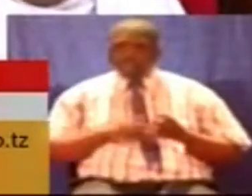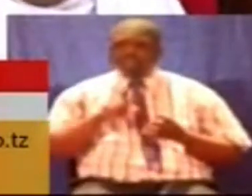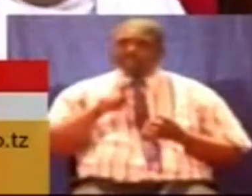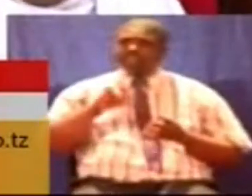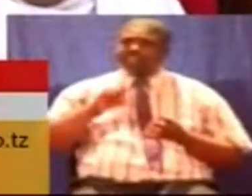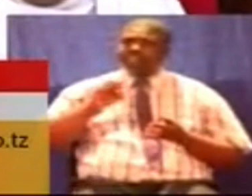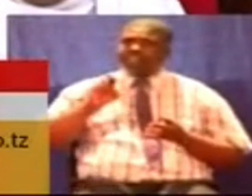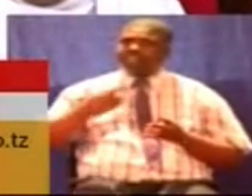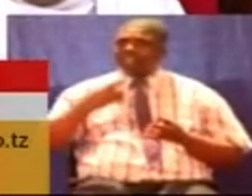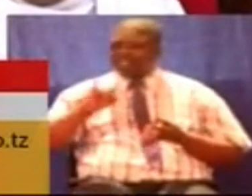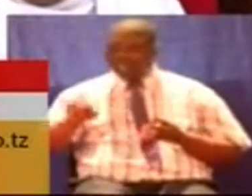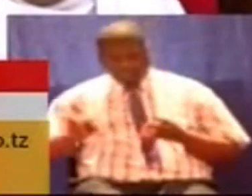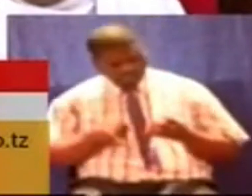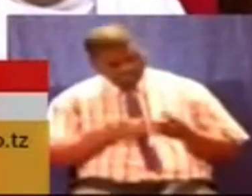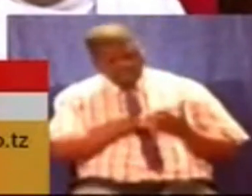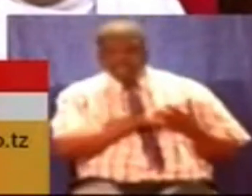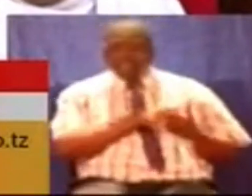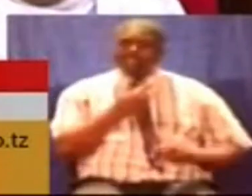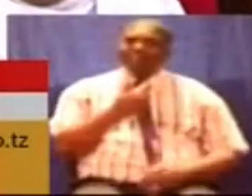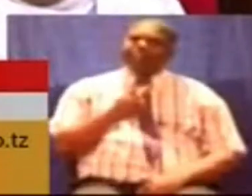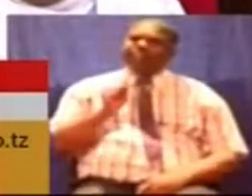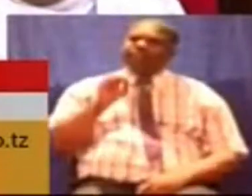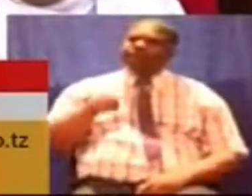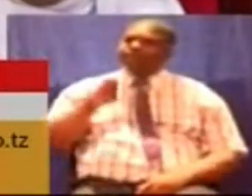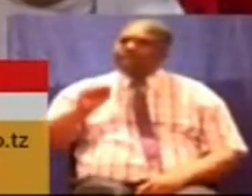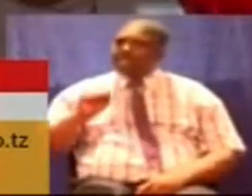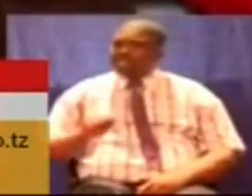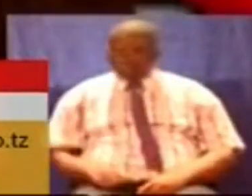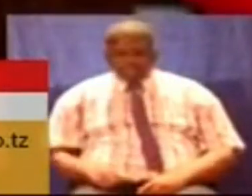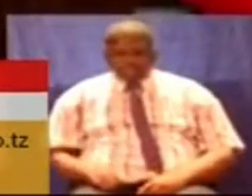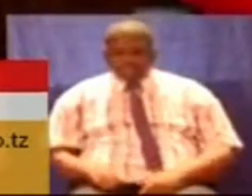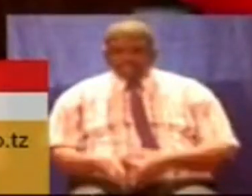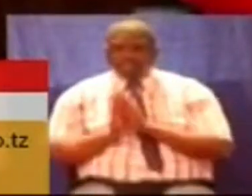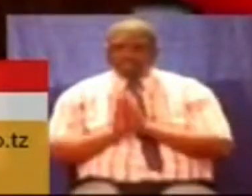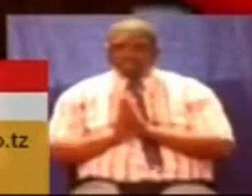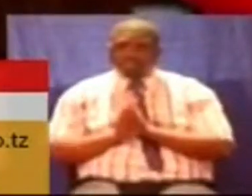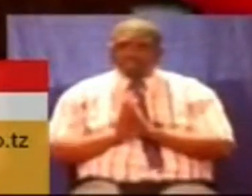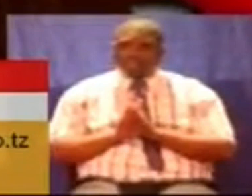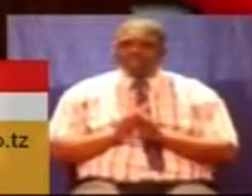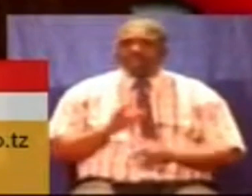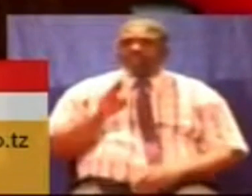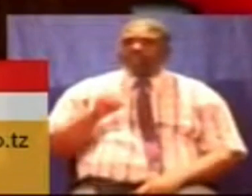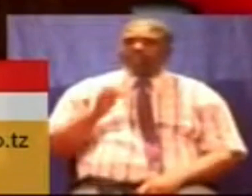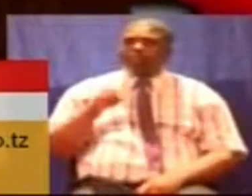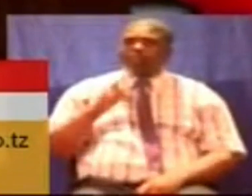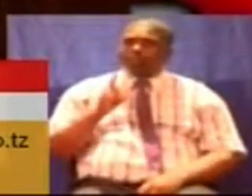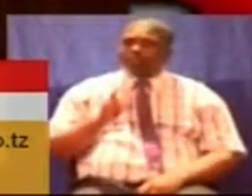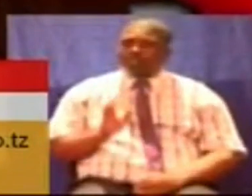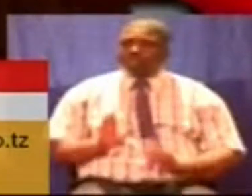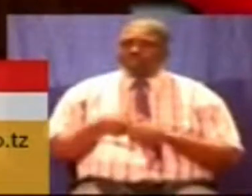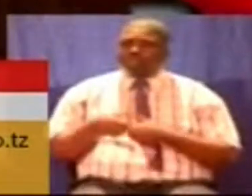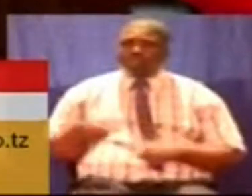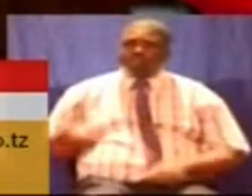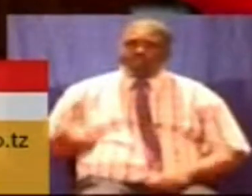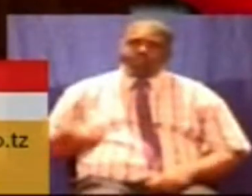Kisangi, Shamsia Tamba. Lakini vile vile nimshukuru sana Shari Raymond, nikiwa katika kamati yeye ananibebea begi